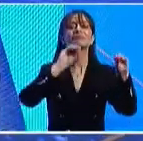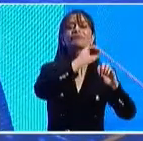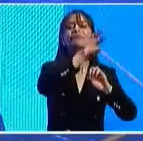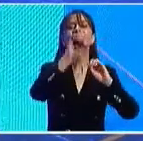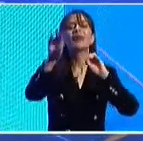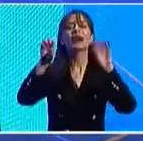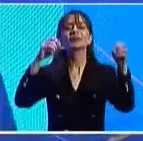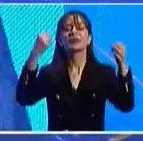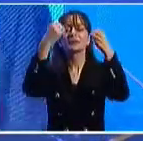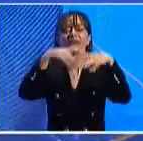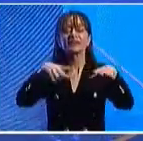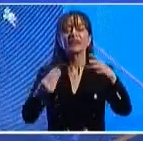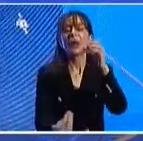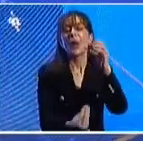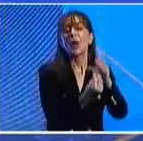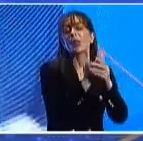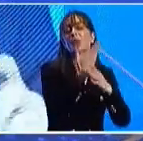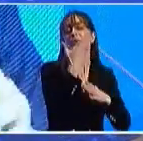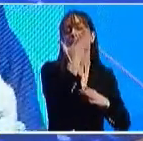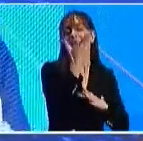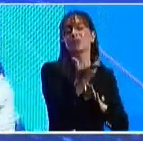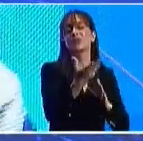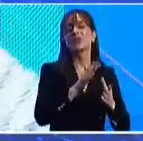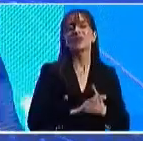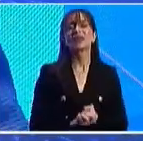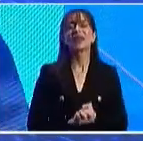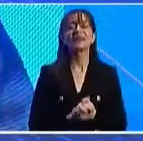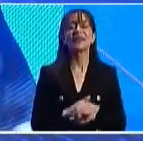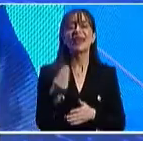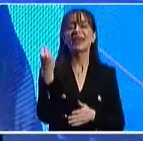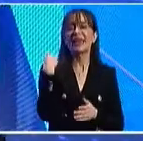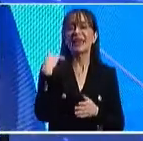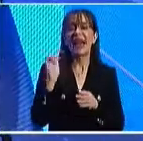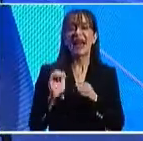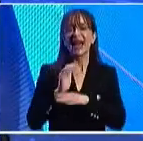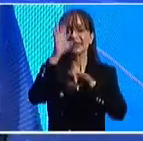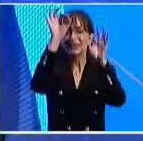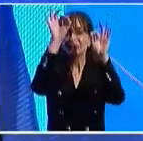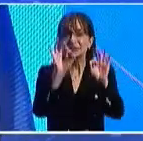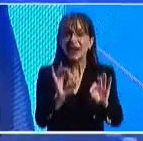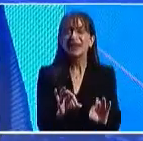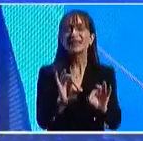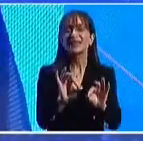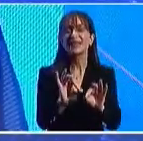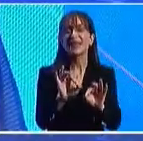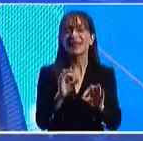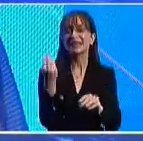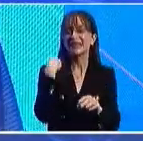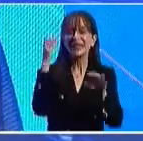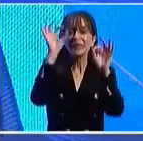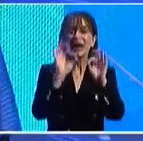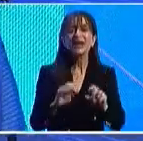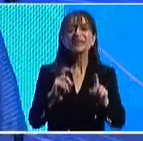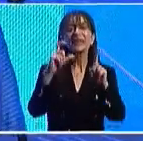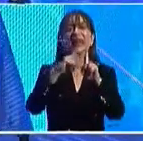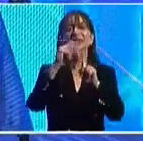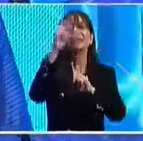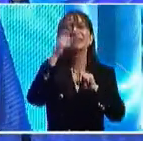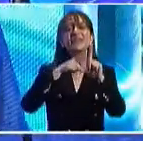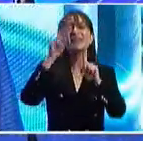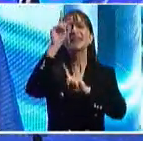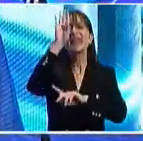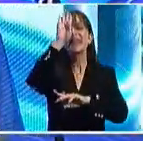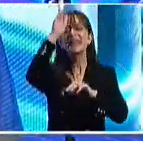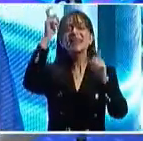yazılımla hayata geçireceğimiz Digi İstanbul'u hemen hayata geçireceğiz. Digi İstanbul'la size en